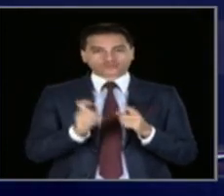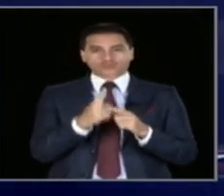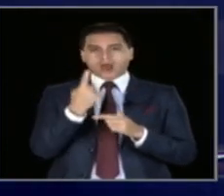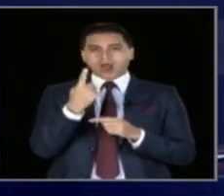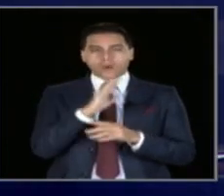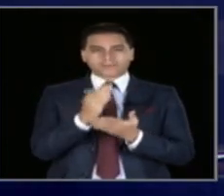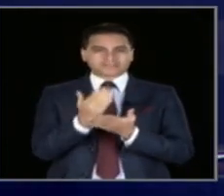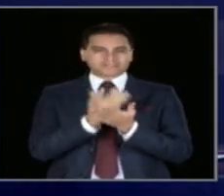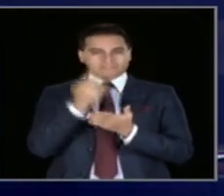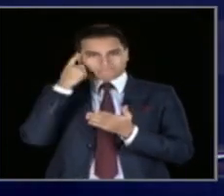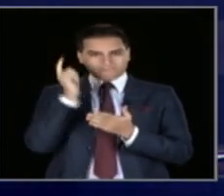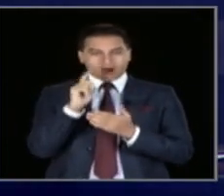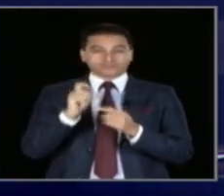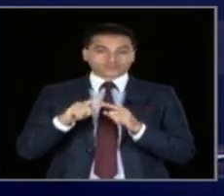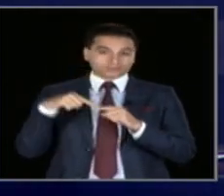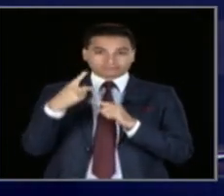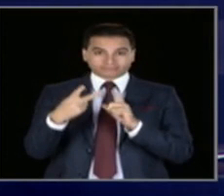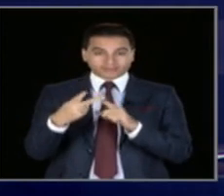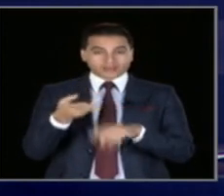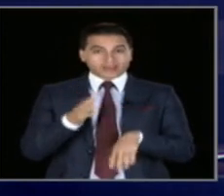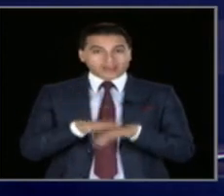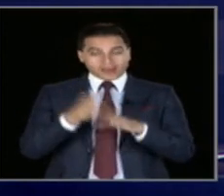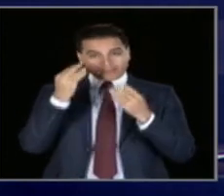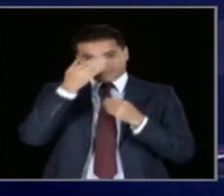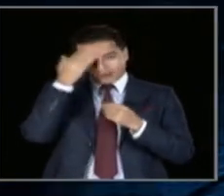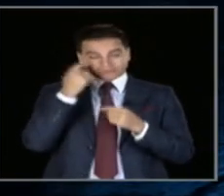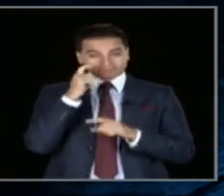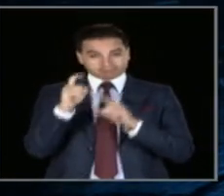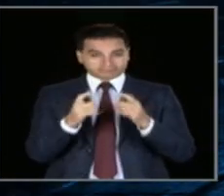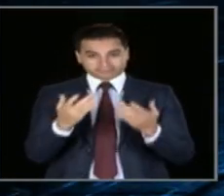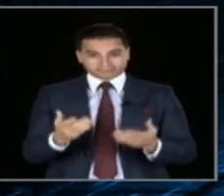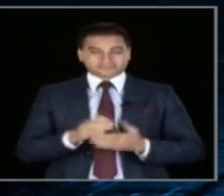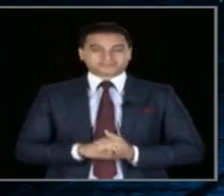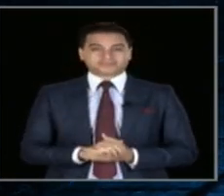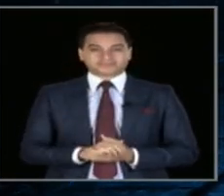ما تجاوبش. ودلوقتي مع الفقرة الثانية، فقرة المعرفة.